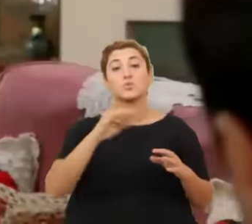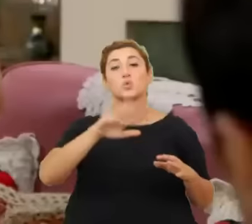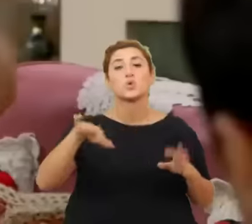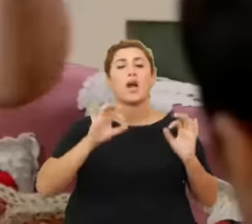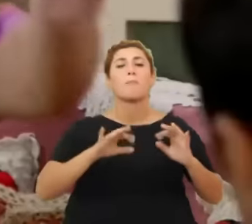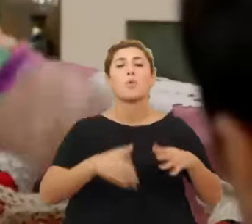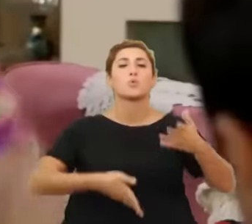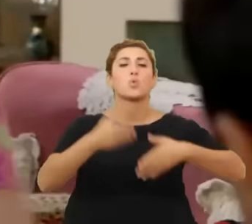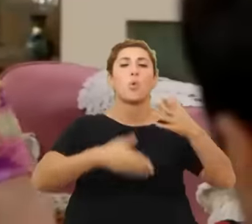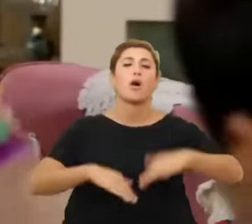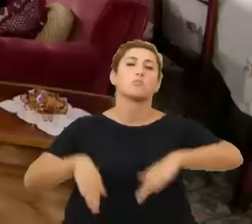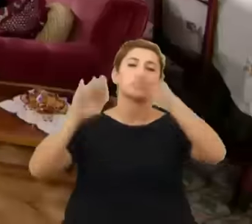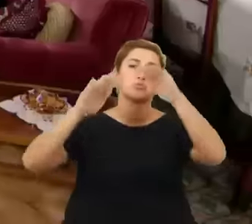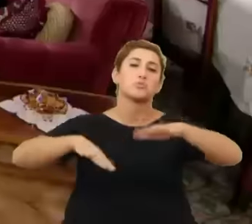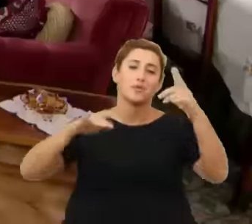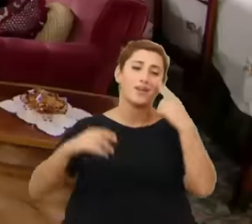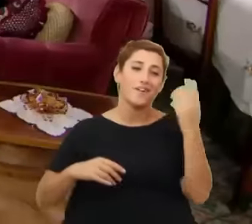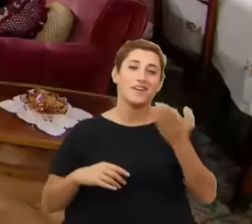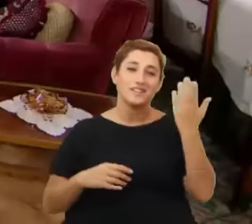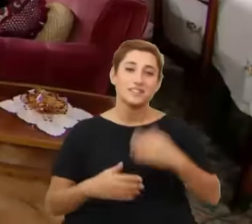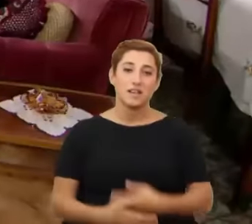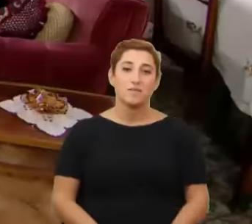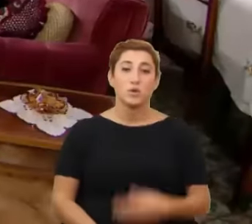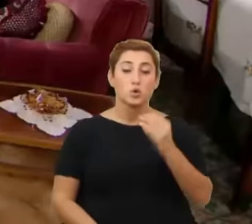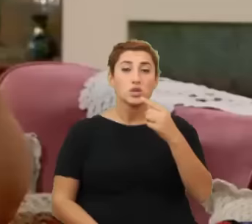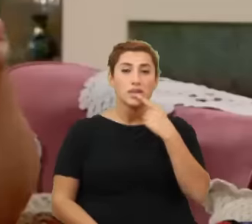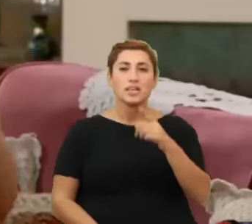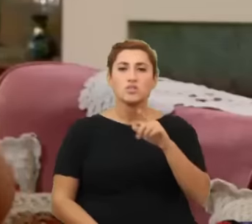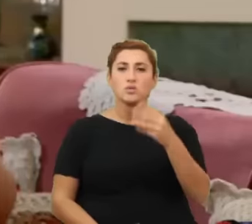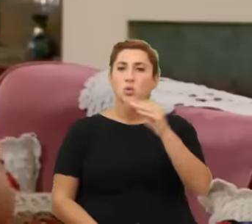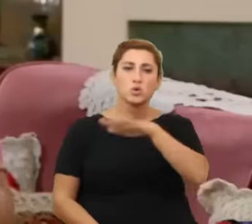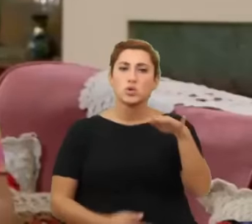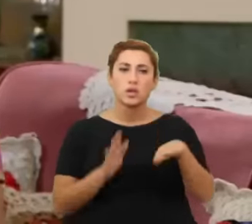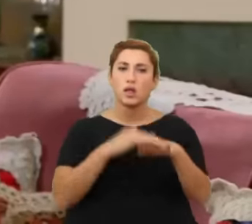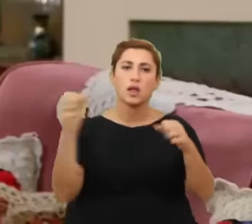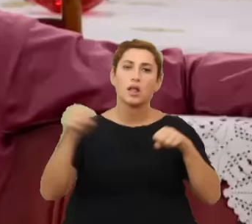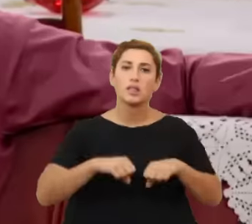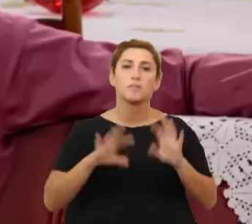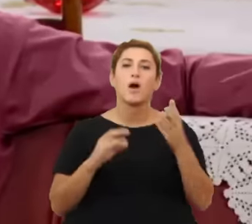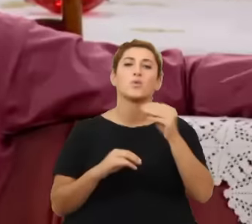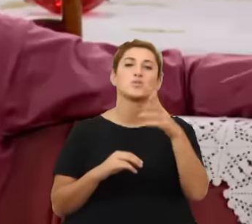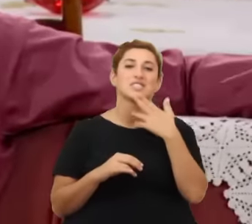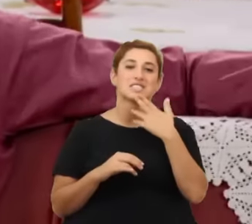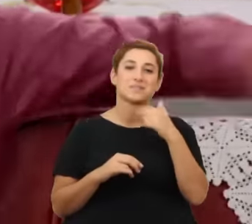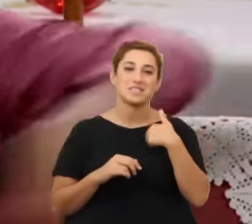çocuklar hep böyle sokaklarda büyüdü biliyor musun? Çocuk deyince niye, çocuklarda niye getirmediniz?